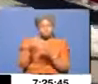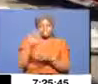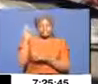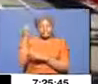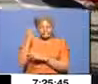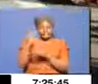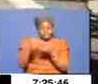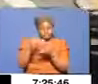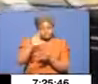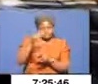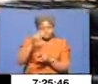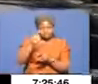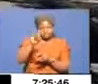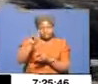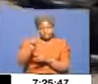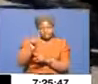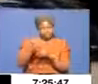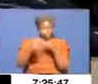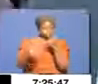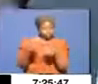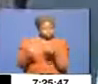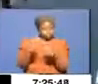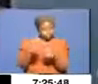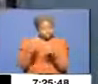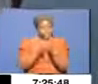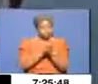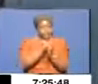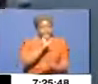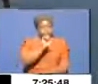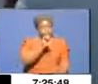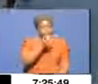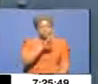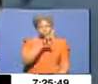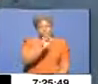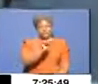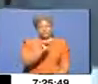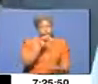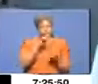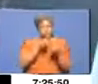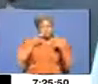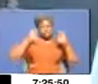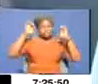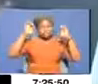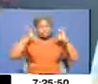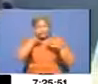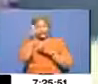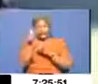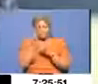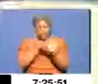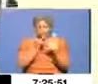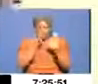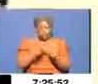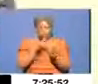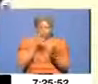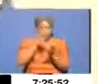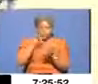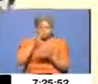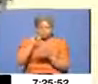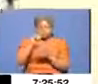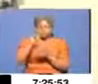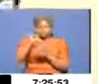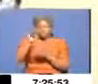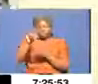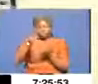hizo dhidi ya bingwa mtetezi Shura Kitata wa Ethiopia. Wanariadha wengine watakaoshiriki ni pamoja na Vincent Kipchumba na